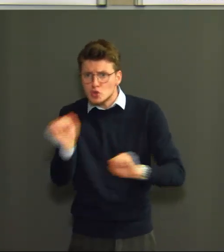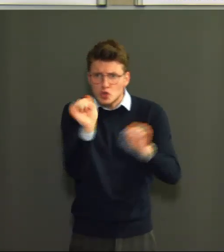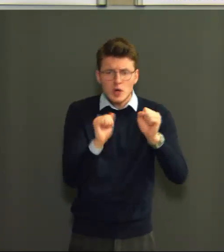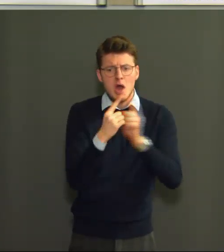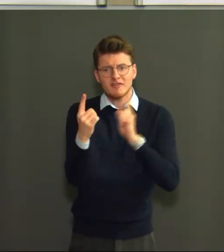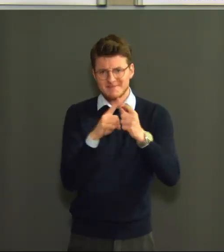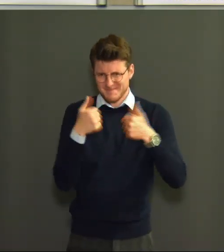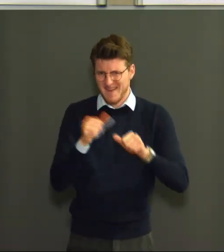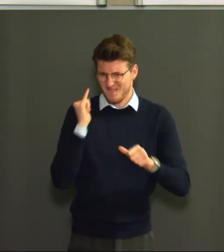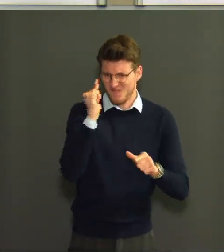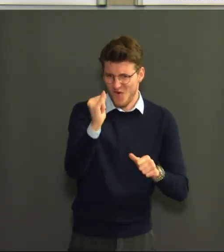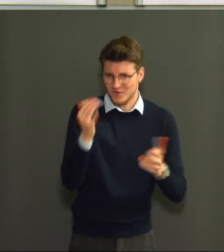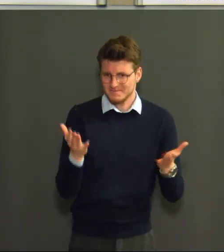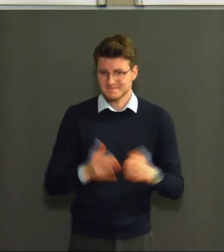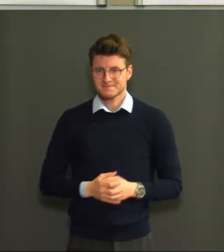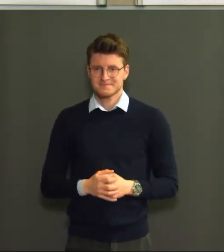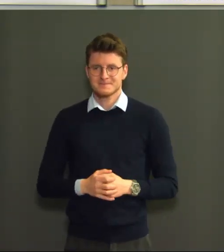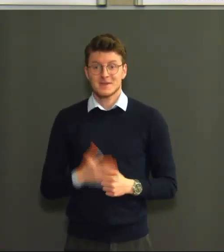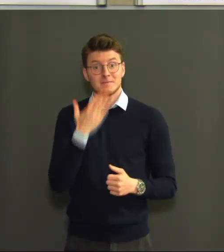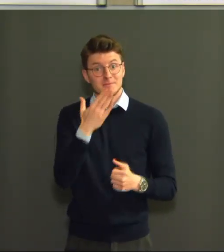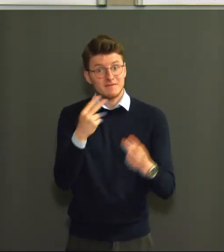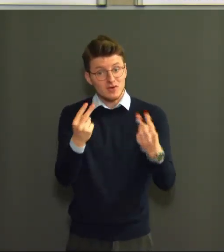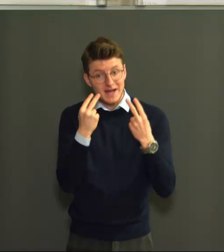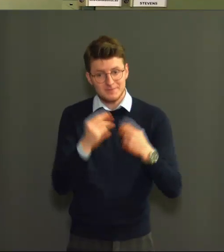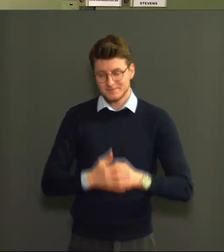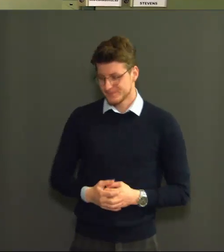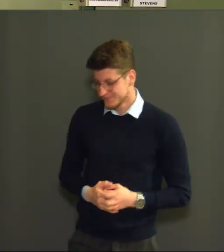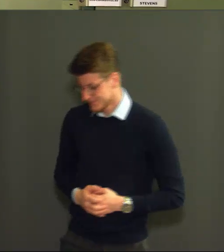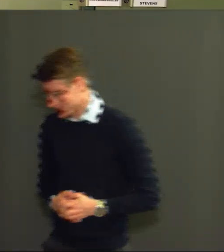afstand. Hartelijk bedankt voor uw aandacht.